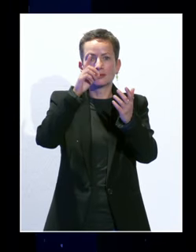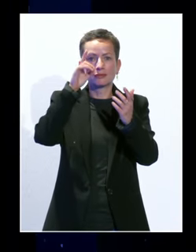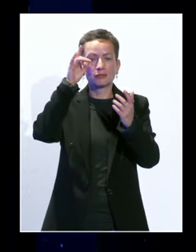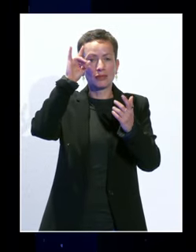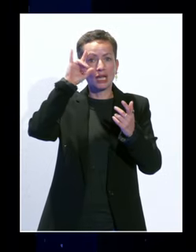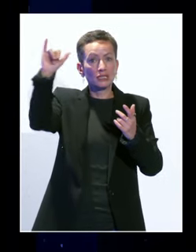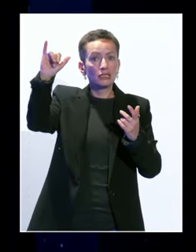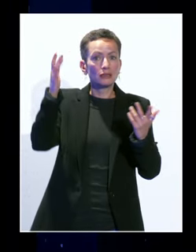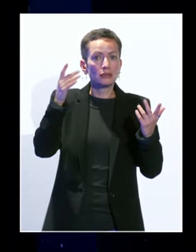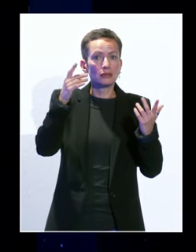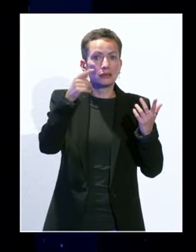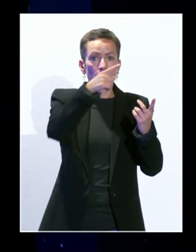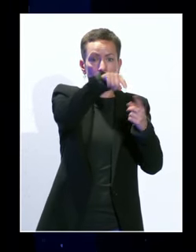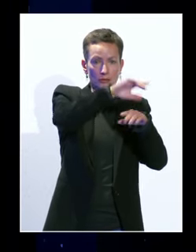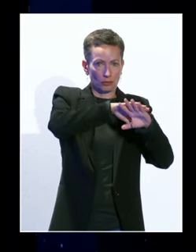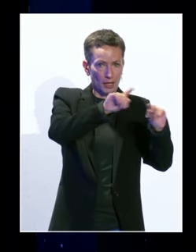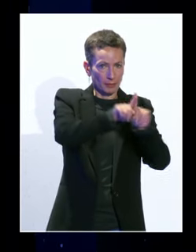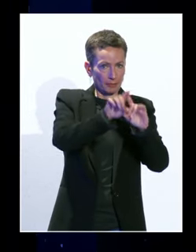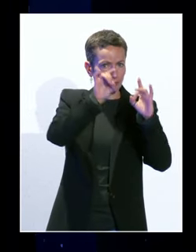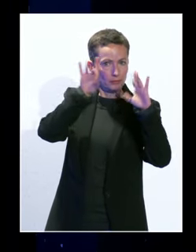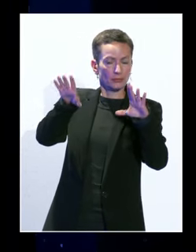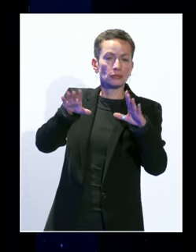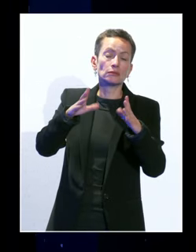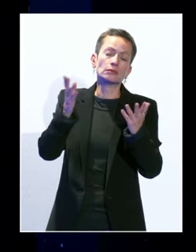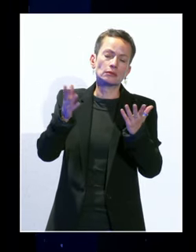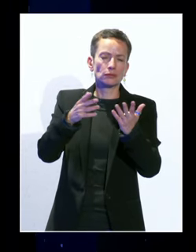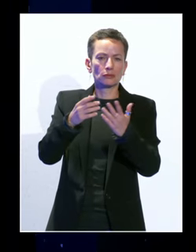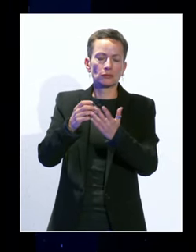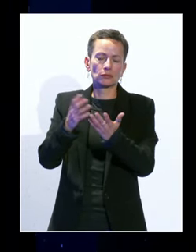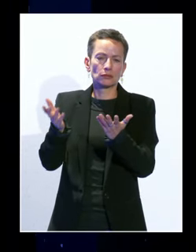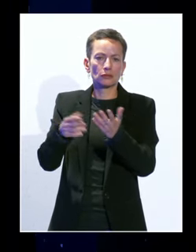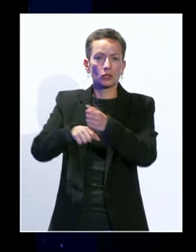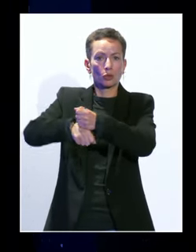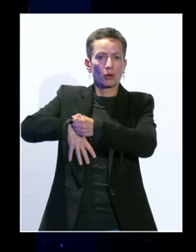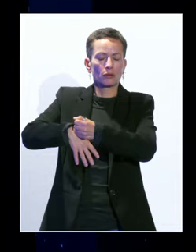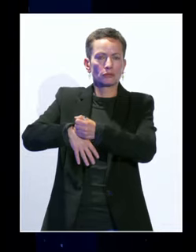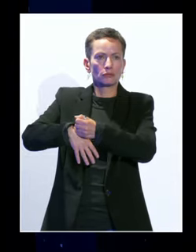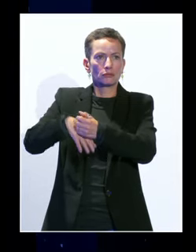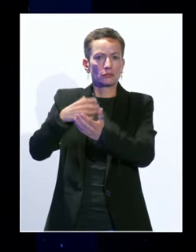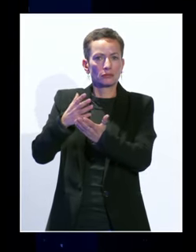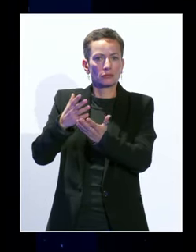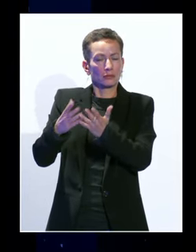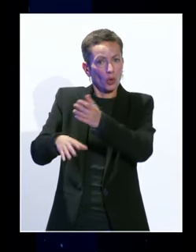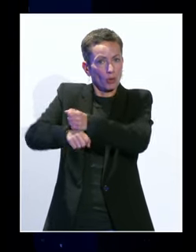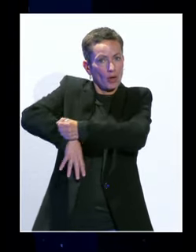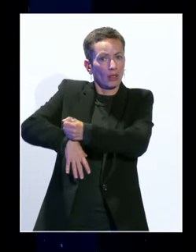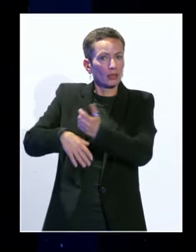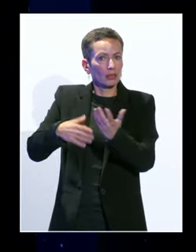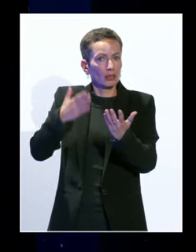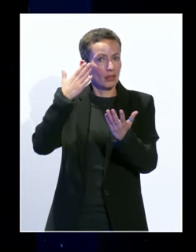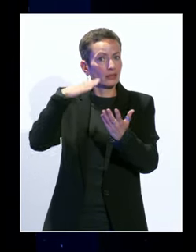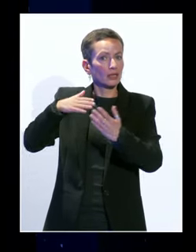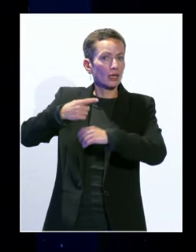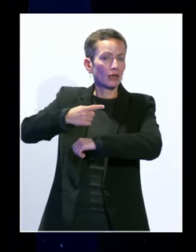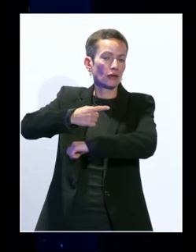Tout ceci, alors je ne parle pas de la Guyane, parce que les frontières de la Guyane, comme chacun sait, la frontière la plus grande de la